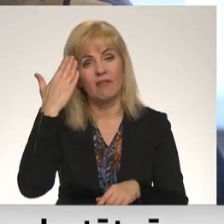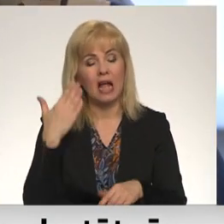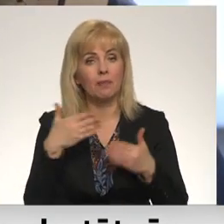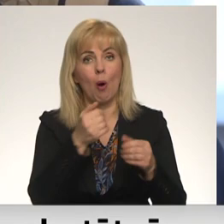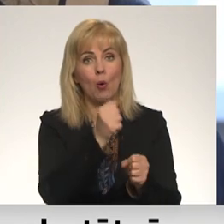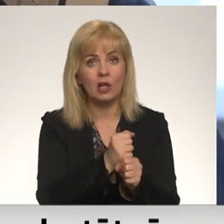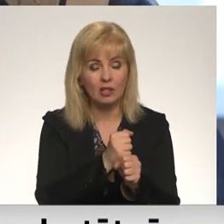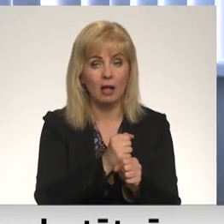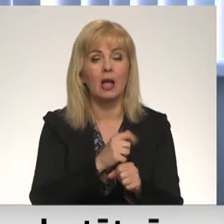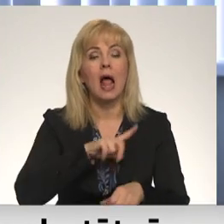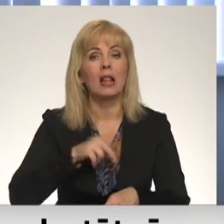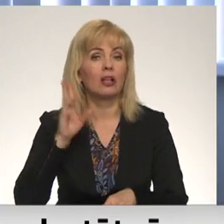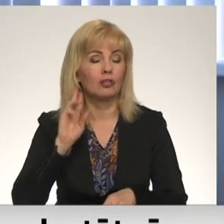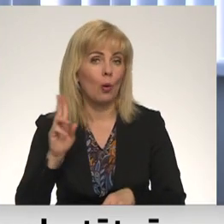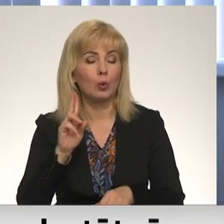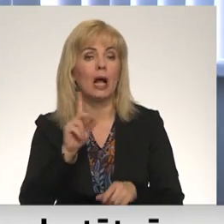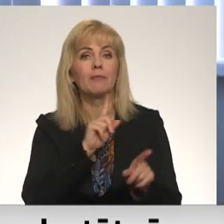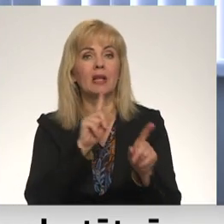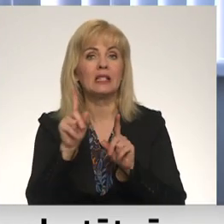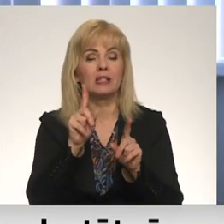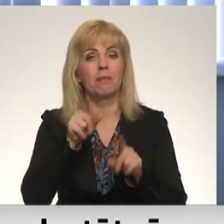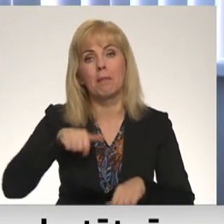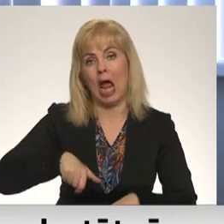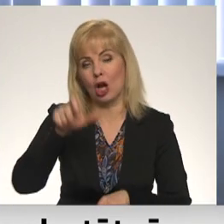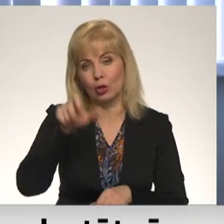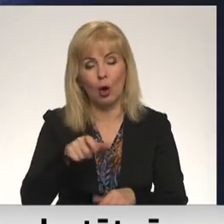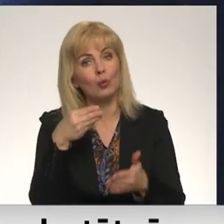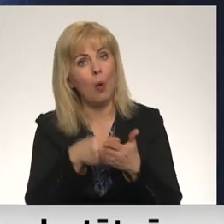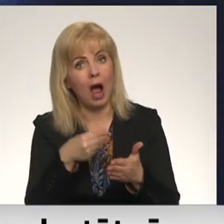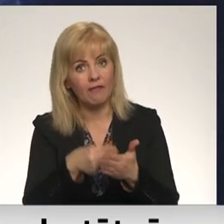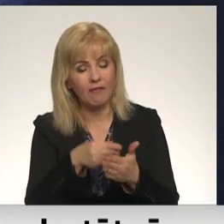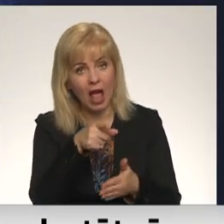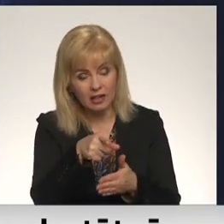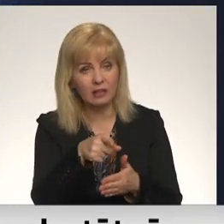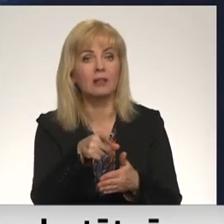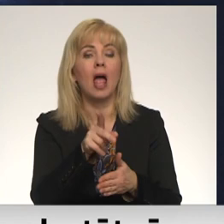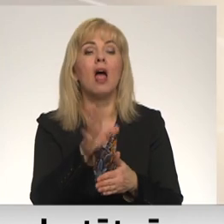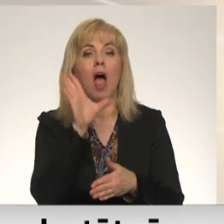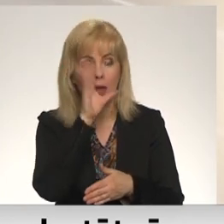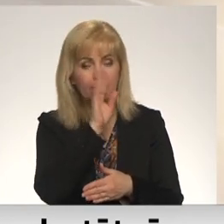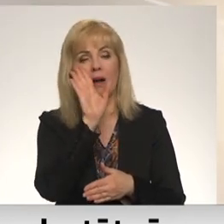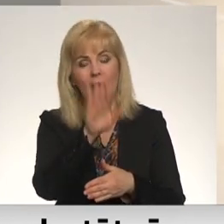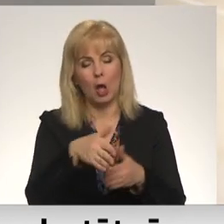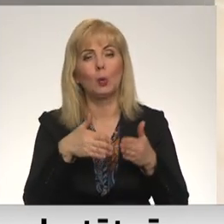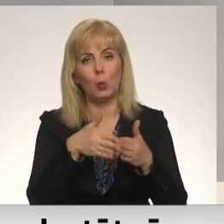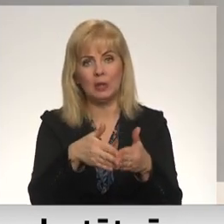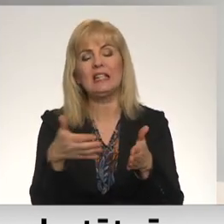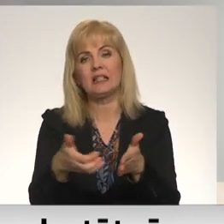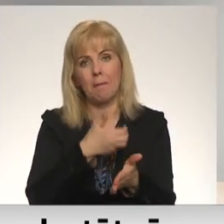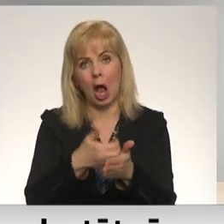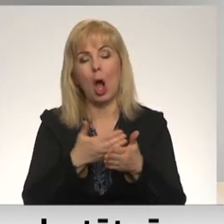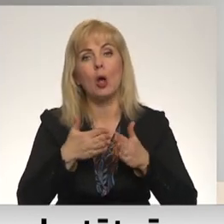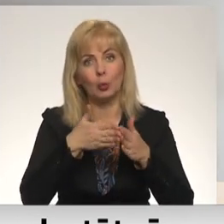kur Latvijas jūras administrācijas inspektori novērtēja situāciju un atzina kuģi par eksploatācijā drošu. Bojājumi ir tiešām